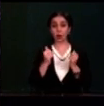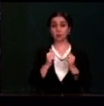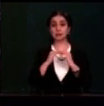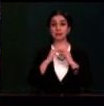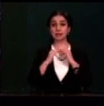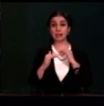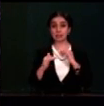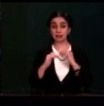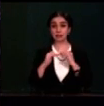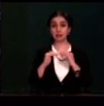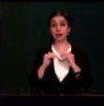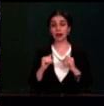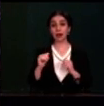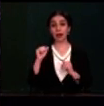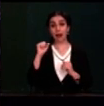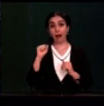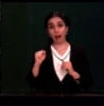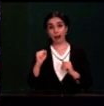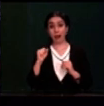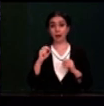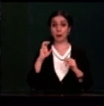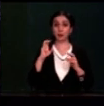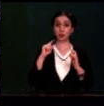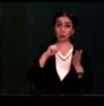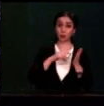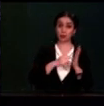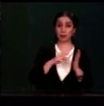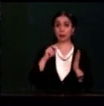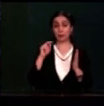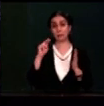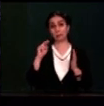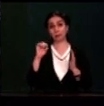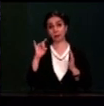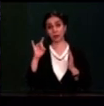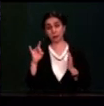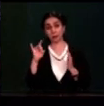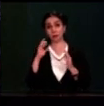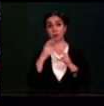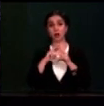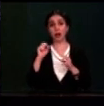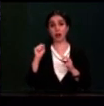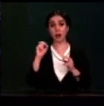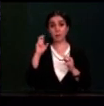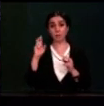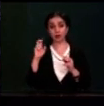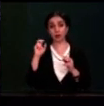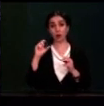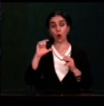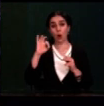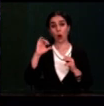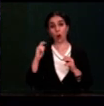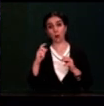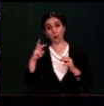Tekislikka A nuqtadan perpendikulyar va og'ma tushiramiz. AB og'ma, AH esa